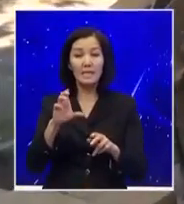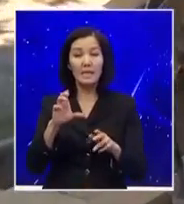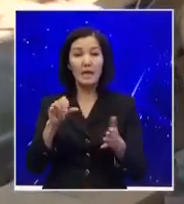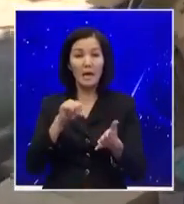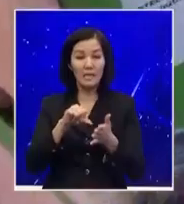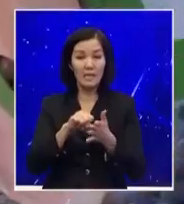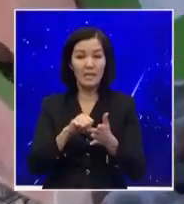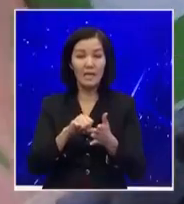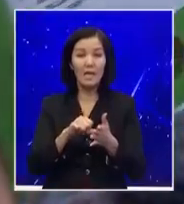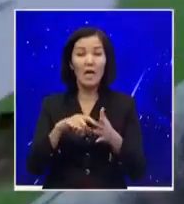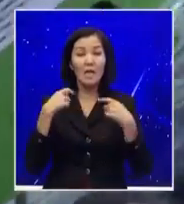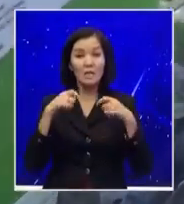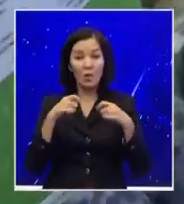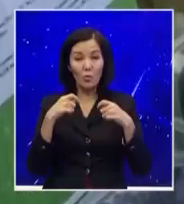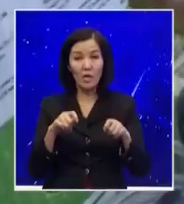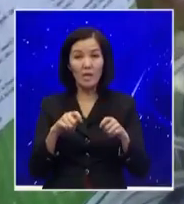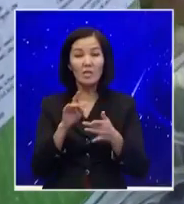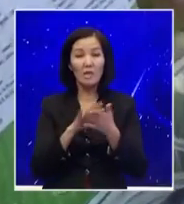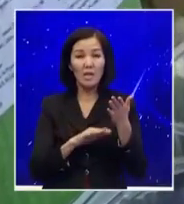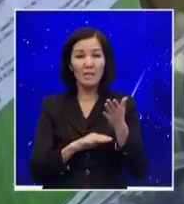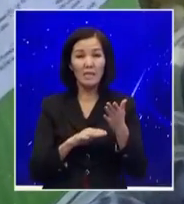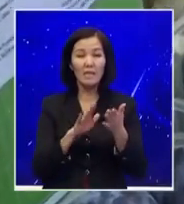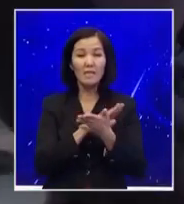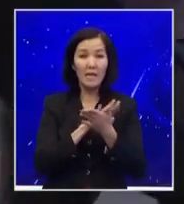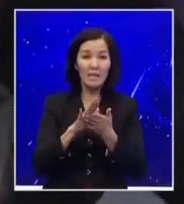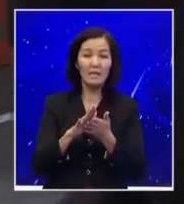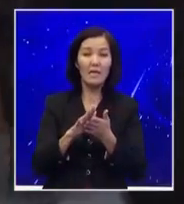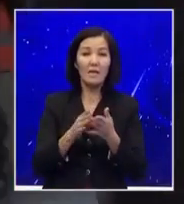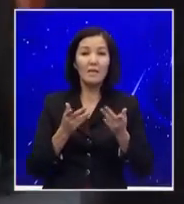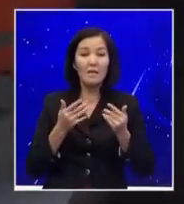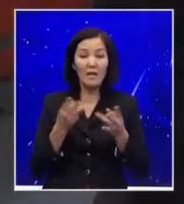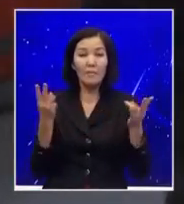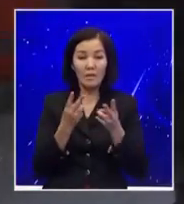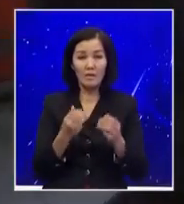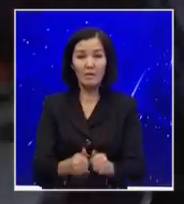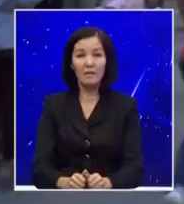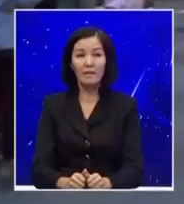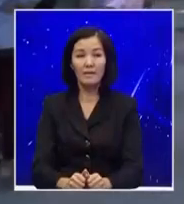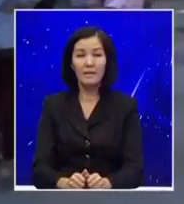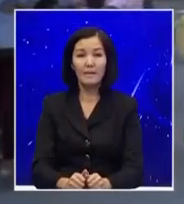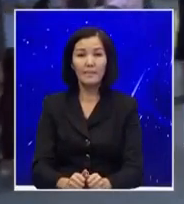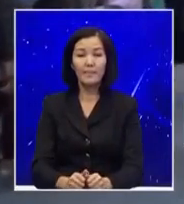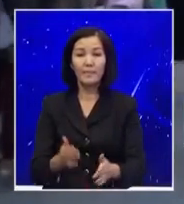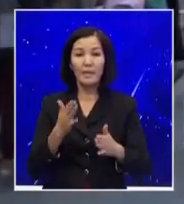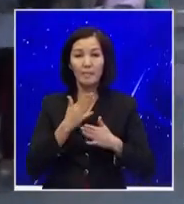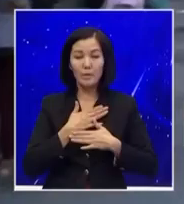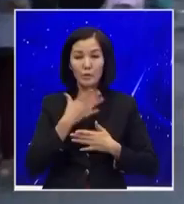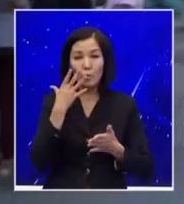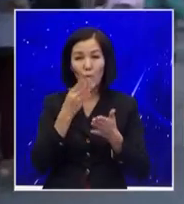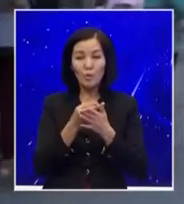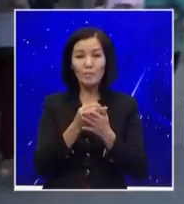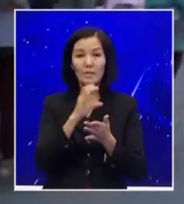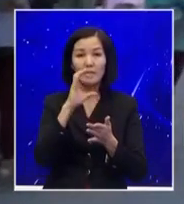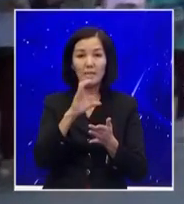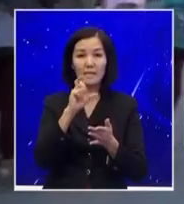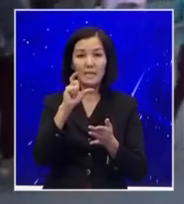Жабайы сауданың аты жабайы сауда. Санитарлық нормалар туралы айтудың өзі артық. біз өз тарапымызда неге оған